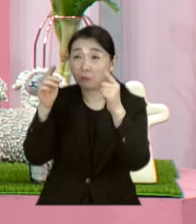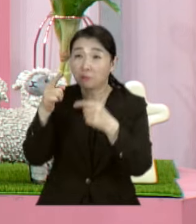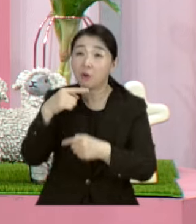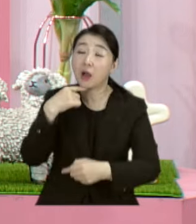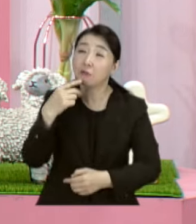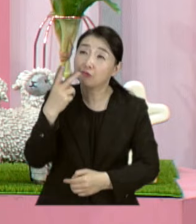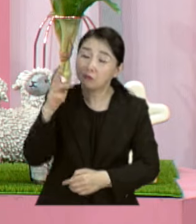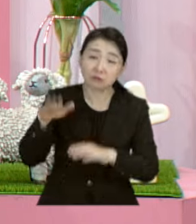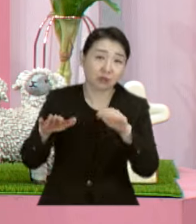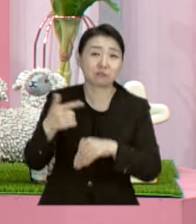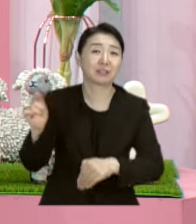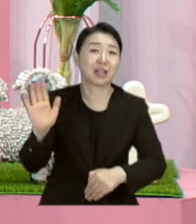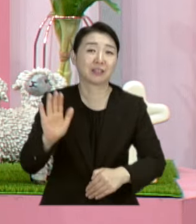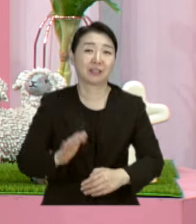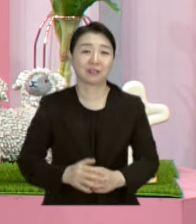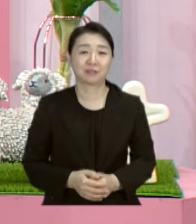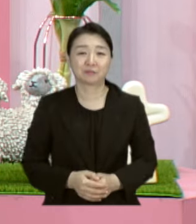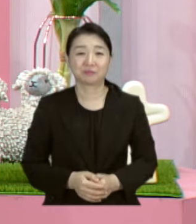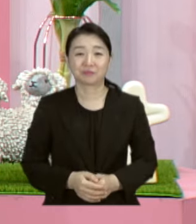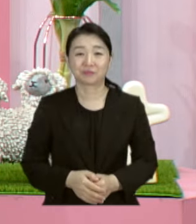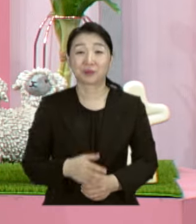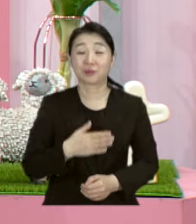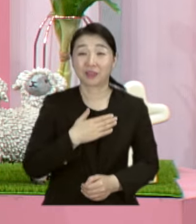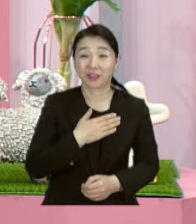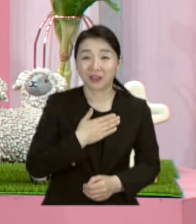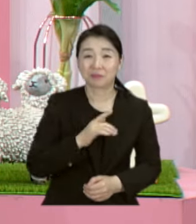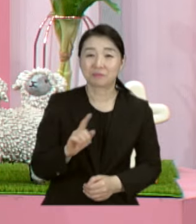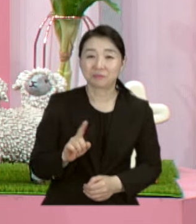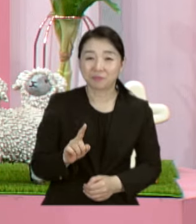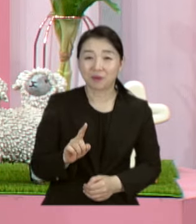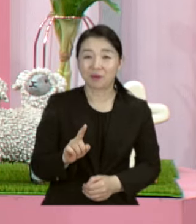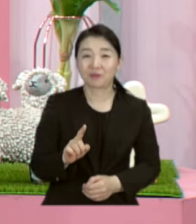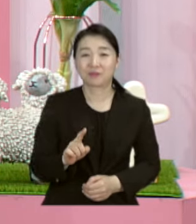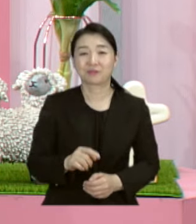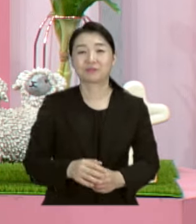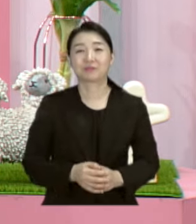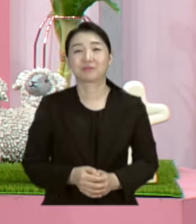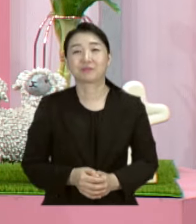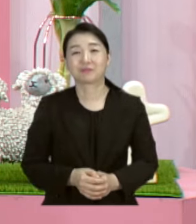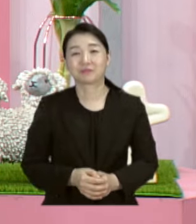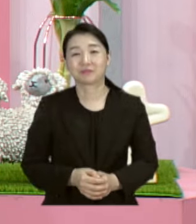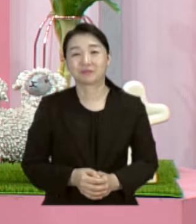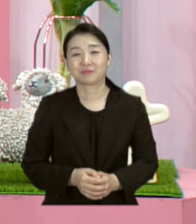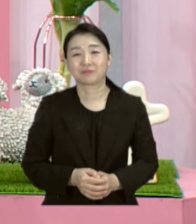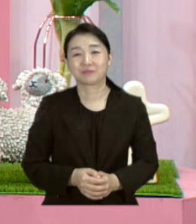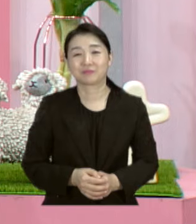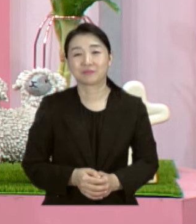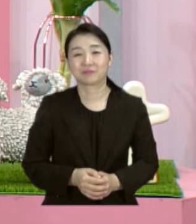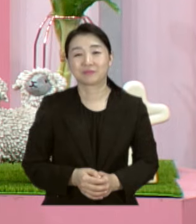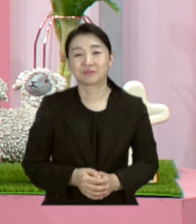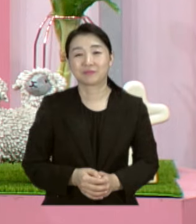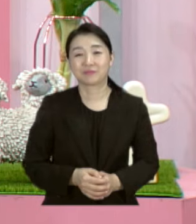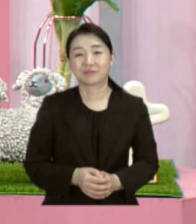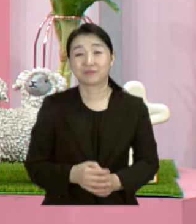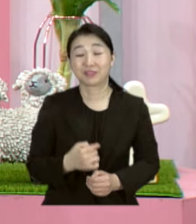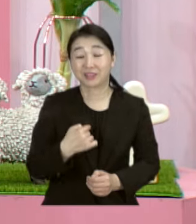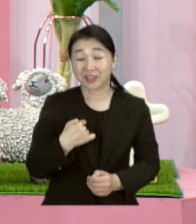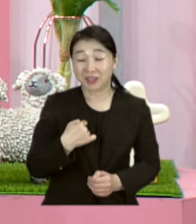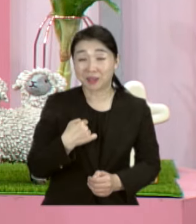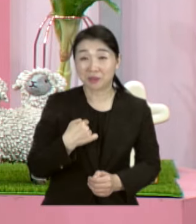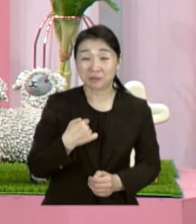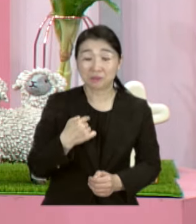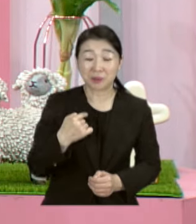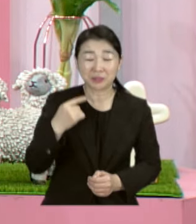거 아닙니까? 네네네. 대학부에서는 예, 그렇죠. 대학부에서는 뭐 한두 살 차이가 뭐 큰 차이니까. 그렇죠. 그래서 위험할 수도 있지. 제가